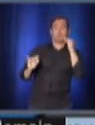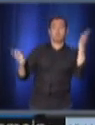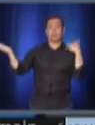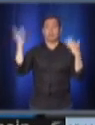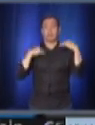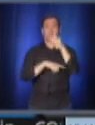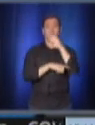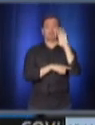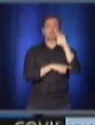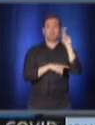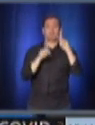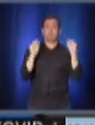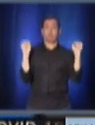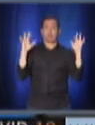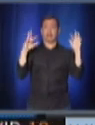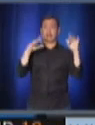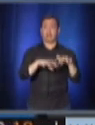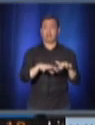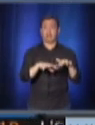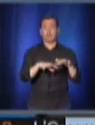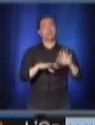problème. Qu'est-ce qu'on voit maintenant?